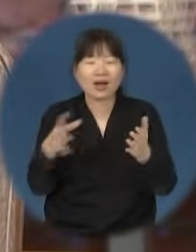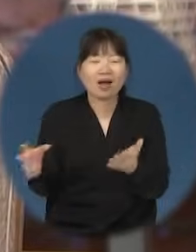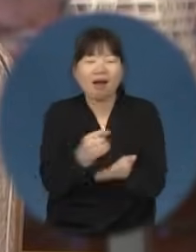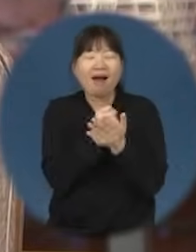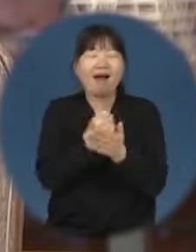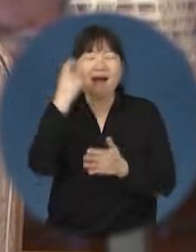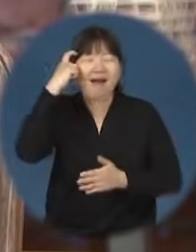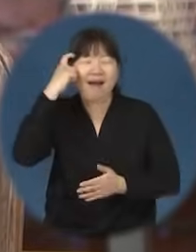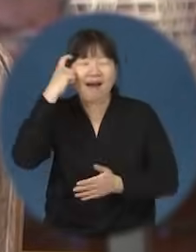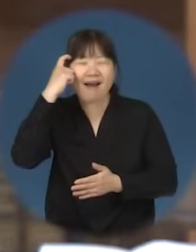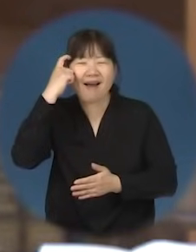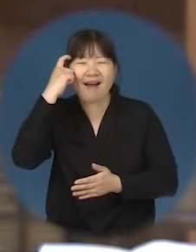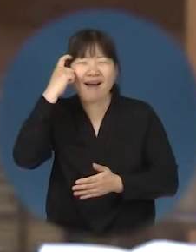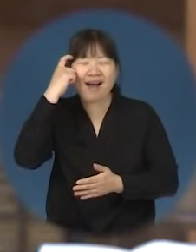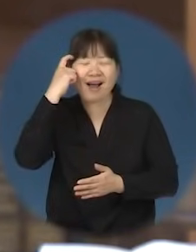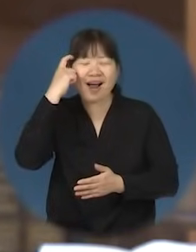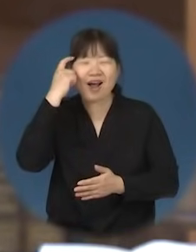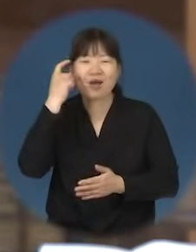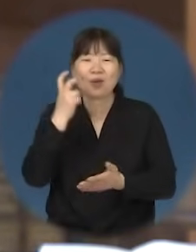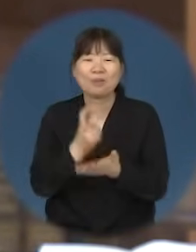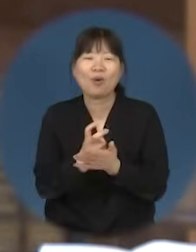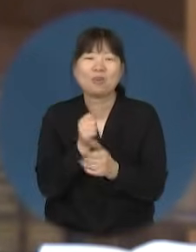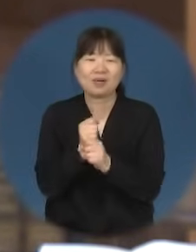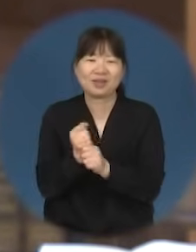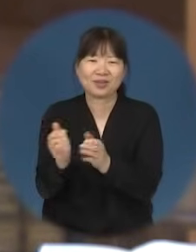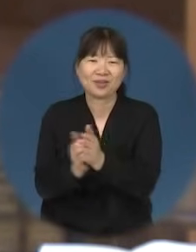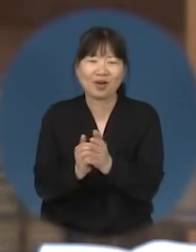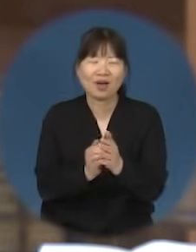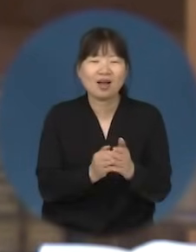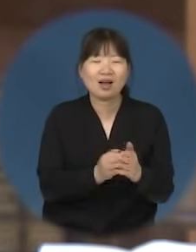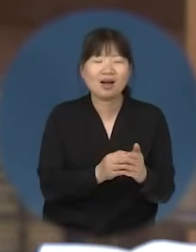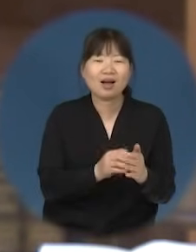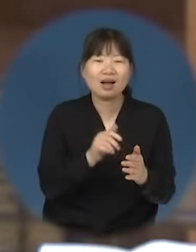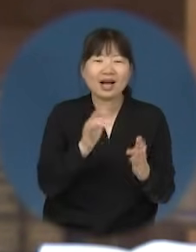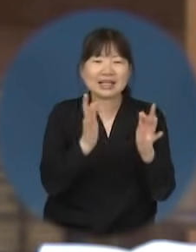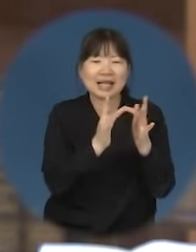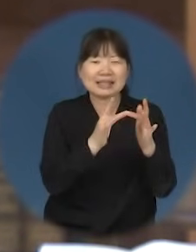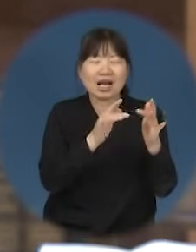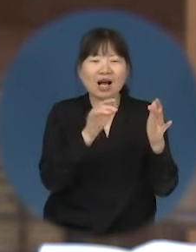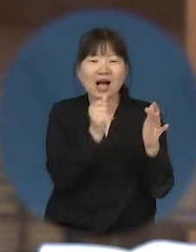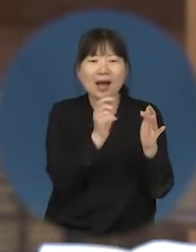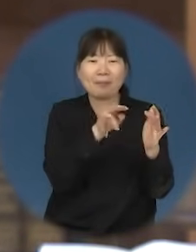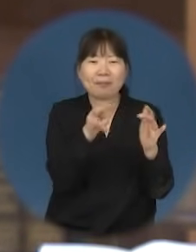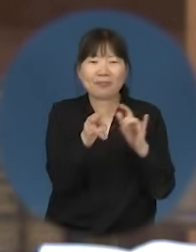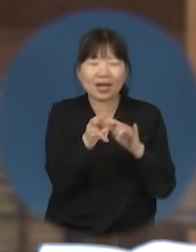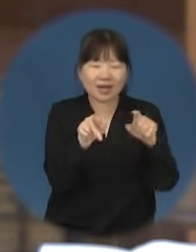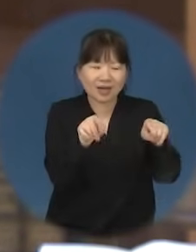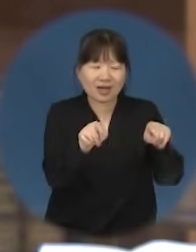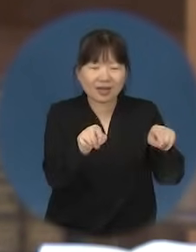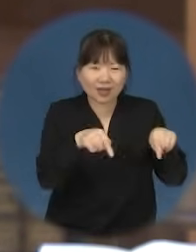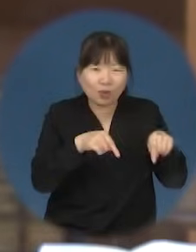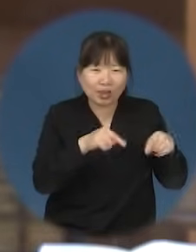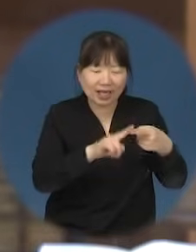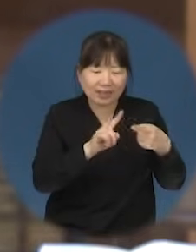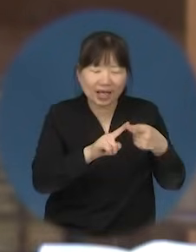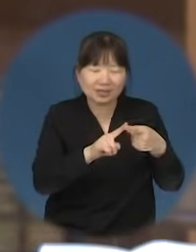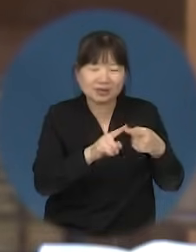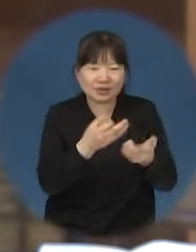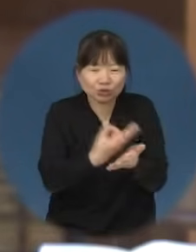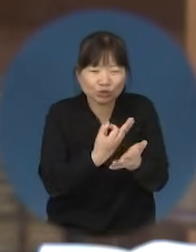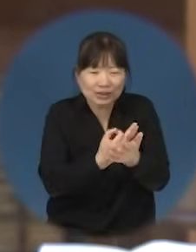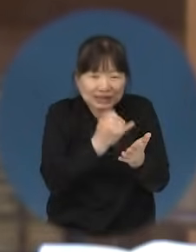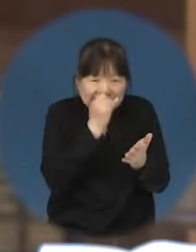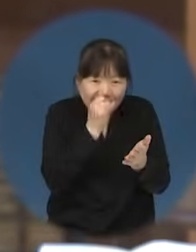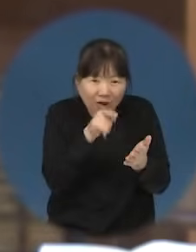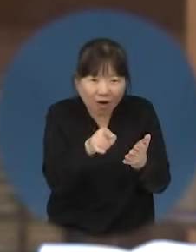걷어가려고 지금 법제화가 된 상태죠. 가상화폐 거래에 따른 수익에 과세하겠다. 그렇죠. 지금 그런 방침만 있는 거죠. 그게 예. 물론